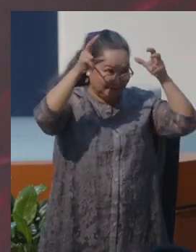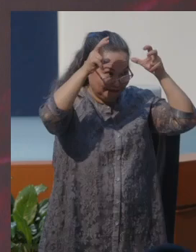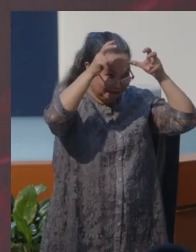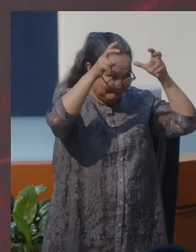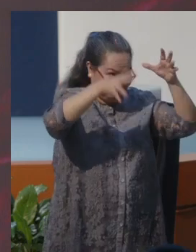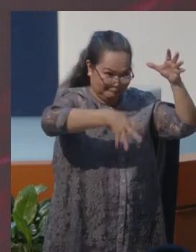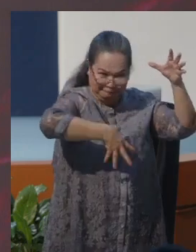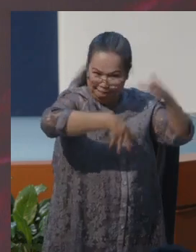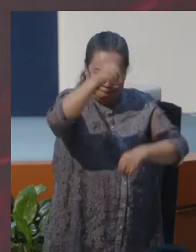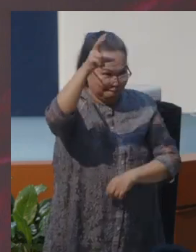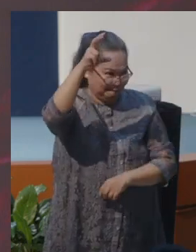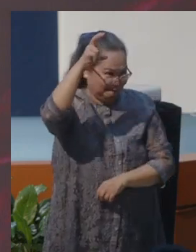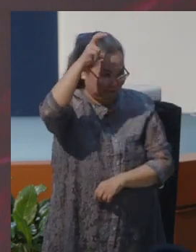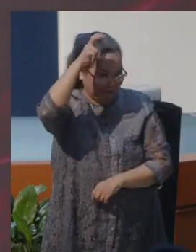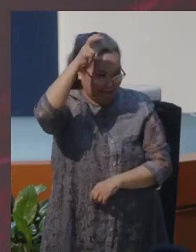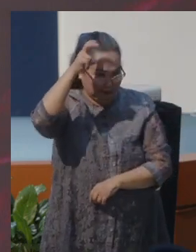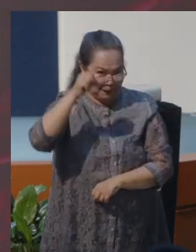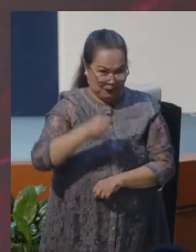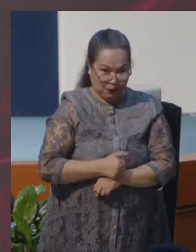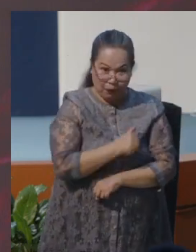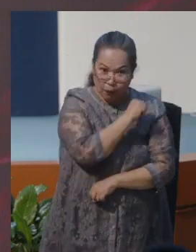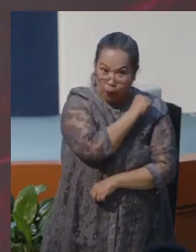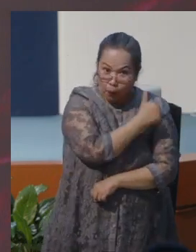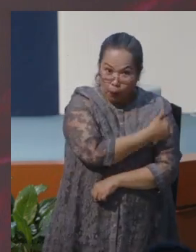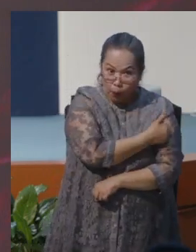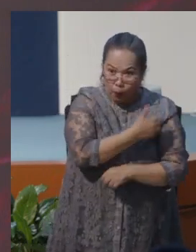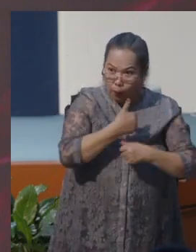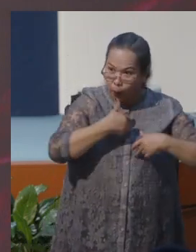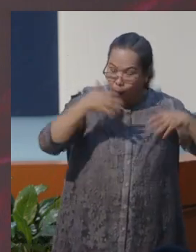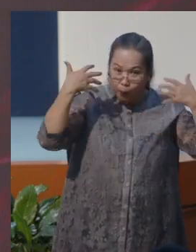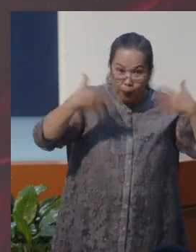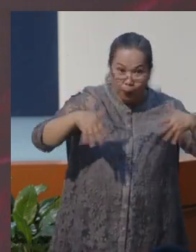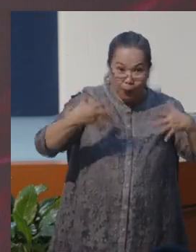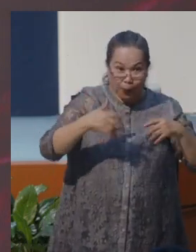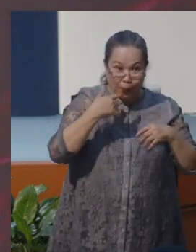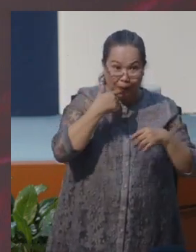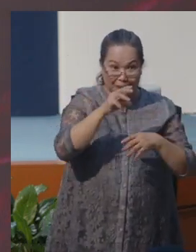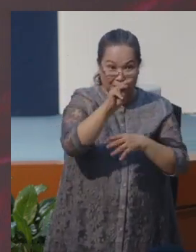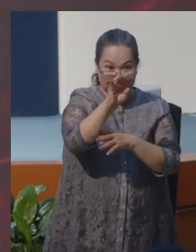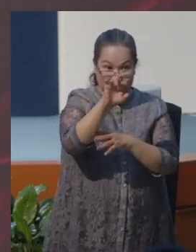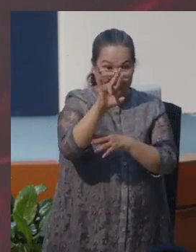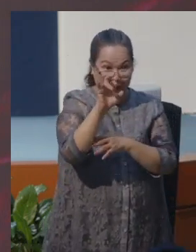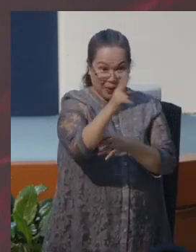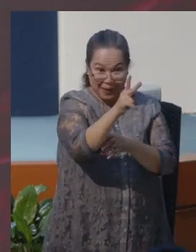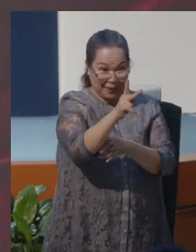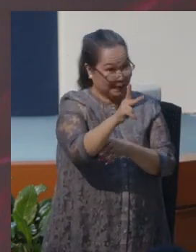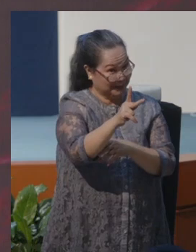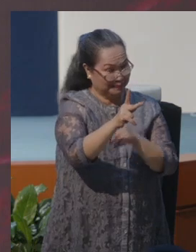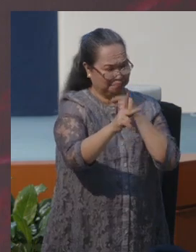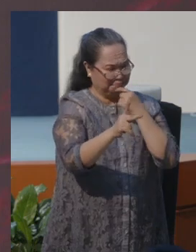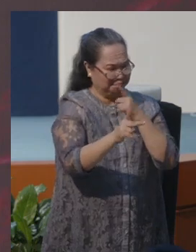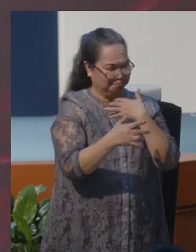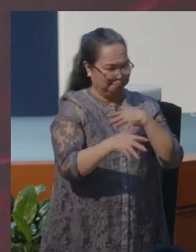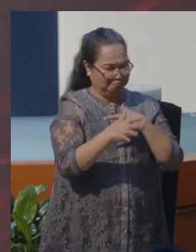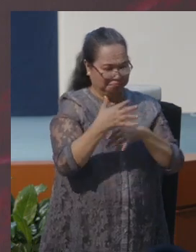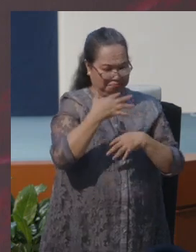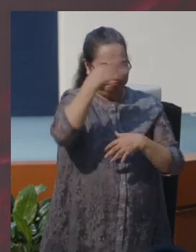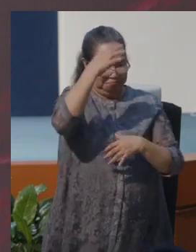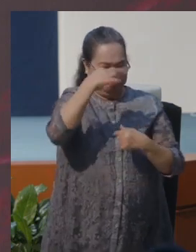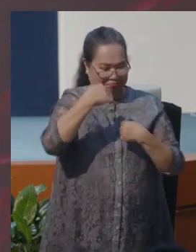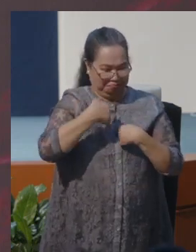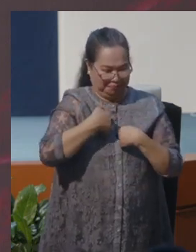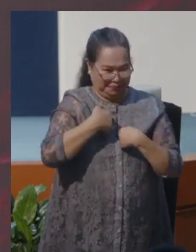demons." So ganun nga, binigyan sila ng otoridad. Pero maganda yung kinuwento ni Mark. Sabi niya, sila ay pinili